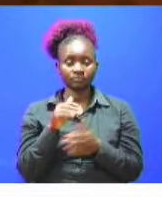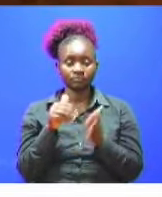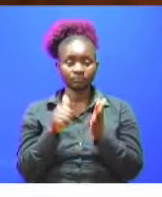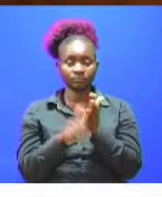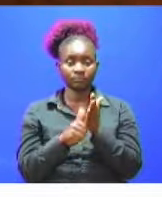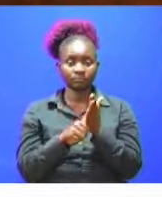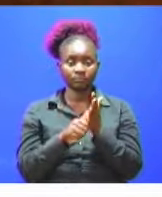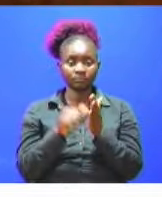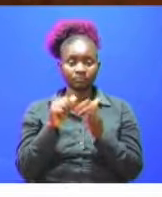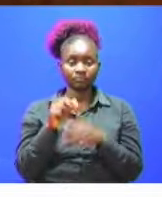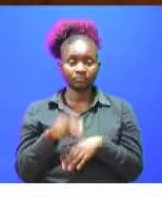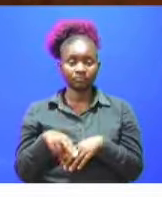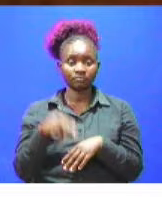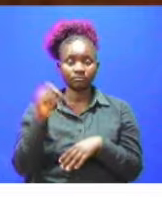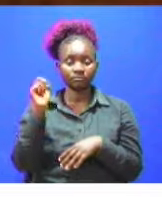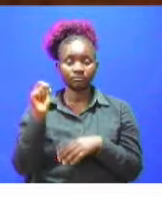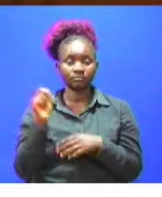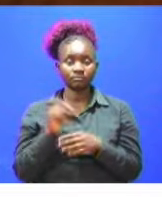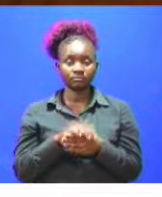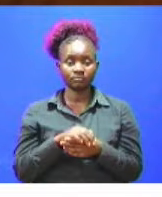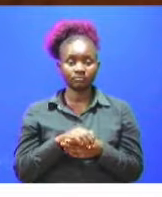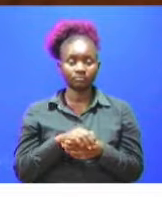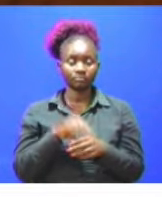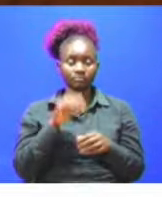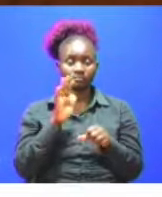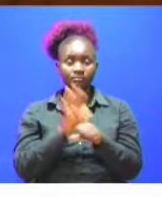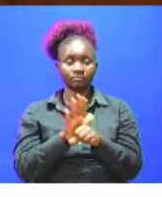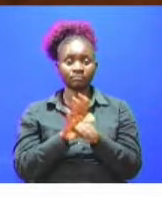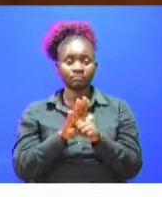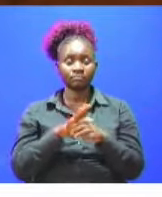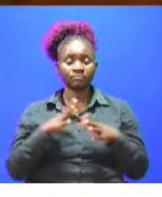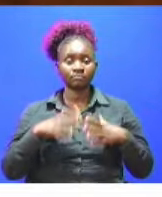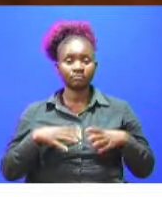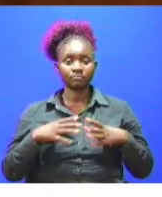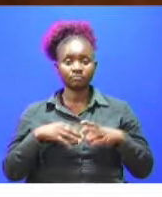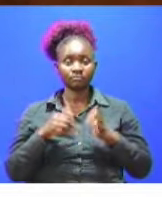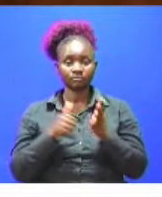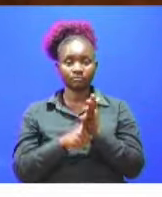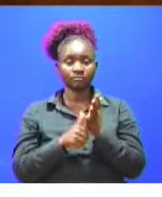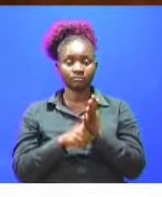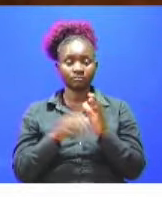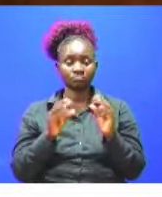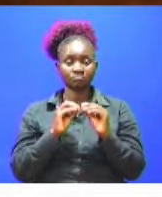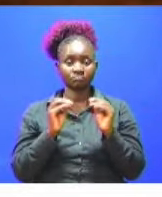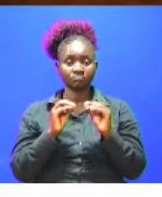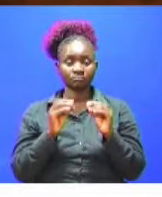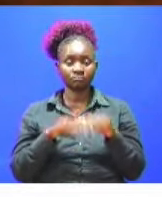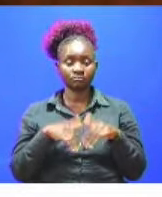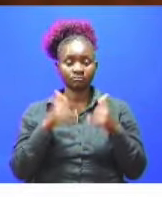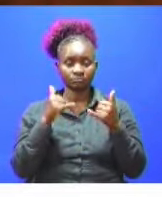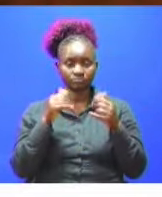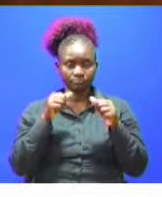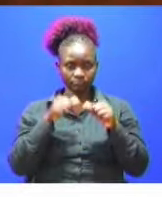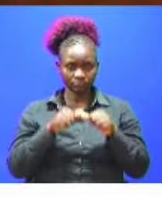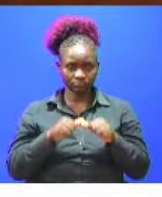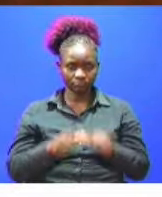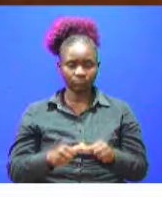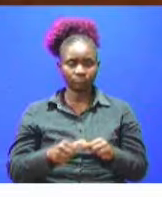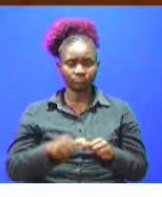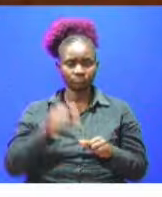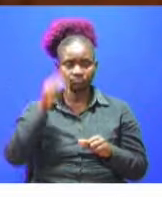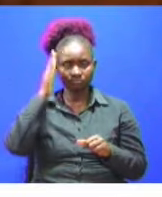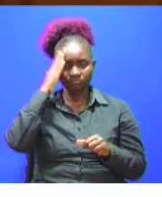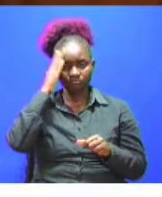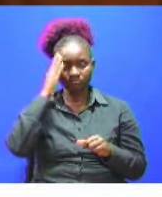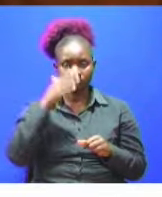munasibu Kitutu cha North. Haba ntabange eba kirino umuchando we chinda. Nende ba mnyele ne chindechi na kumete chinda. Echigo